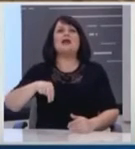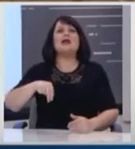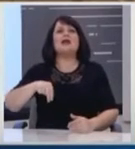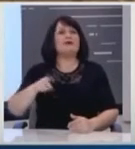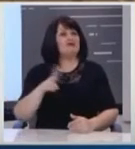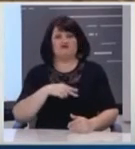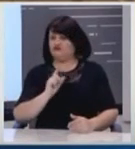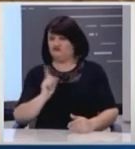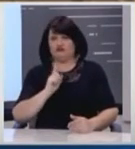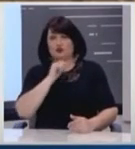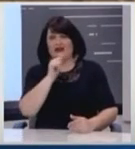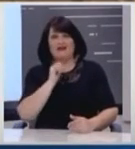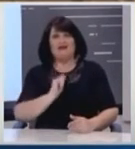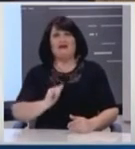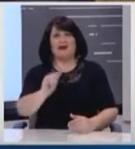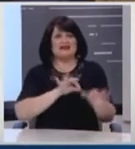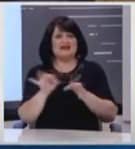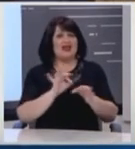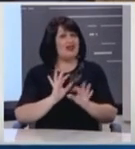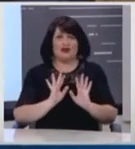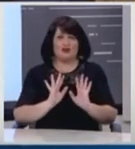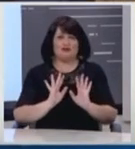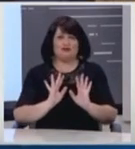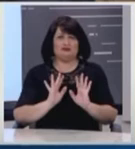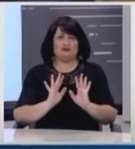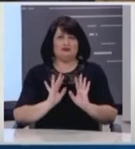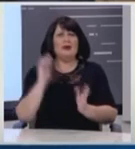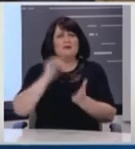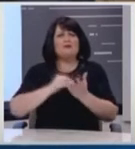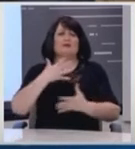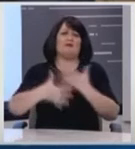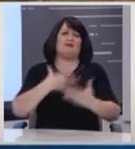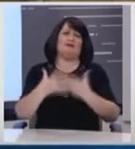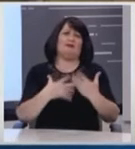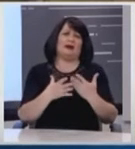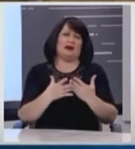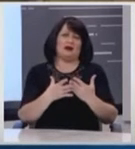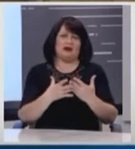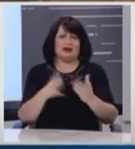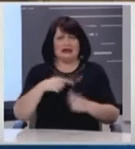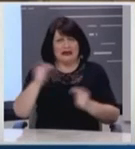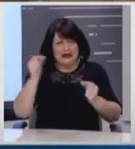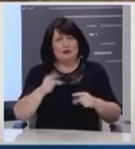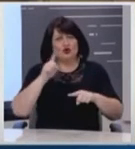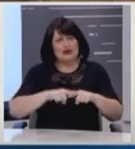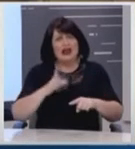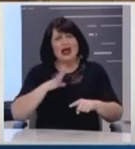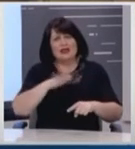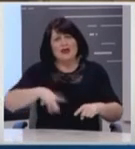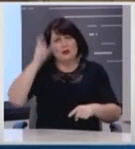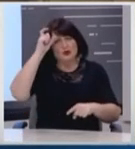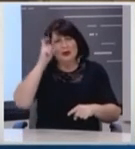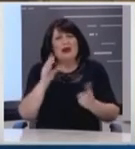δίκαιο ούτε βιώσιμο και ενέπλεκε σε νέες περιπέτειες τους λαούς της Κύπρου, της Ελλάδας, της